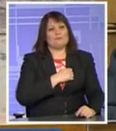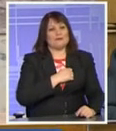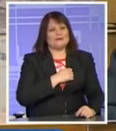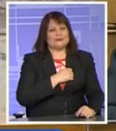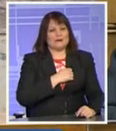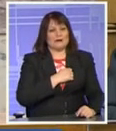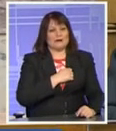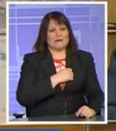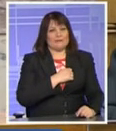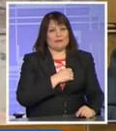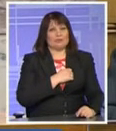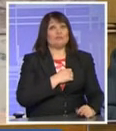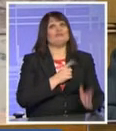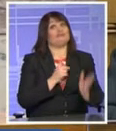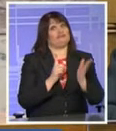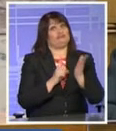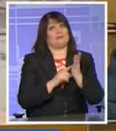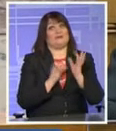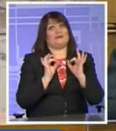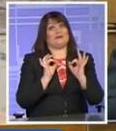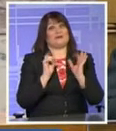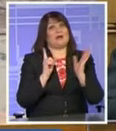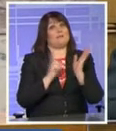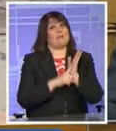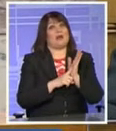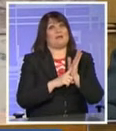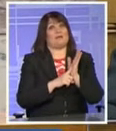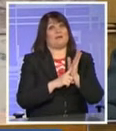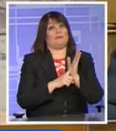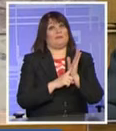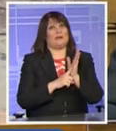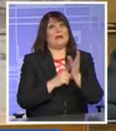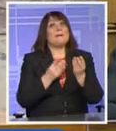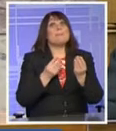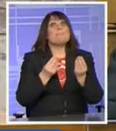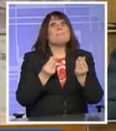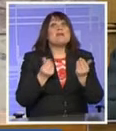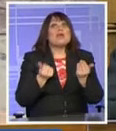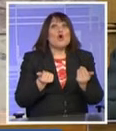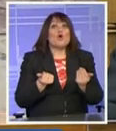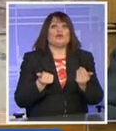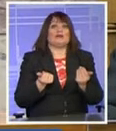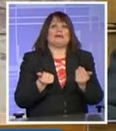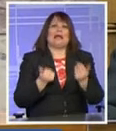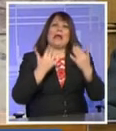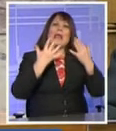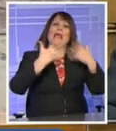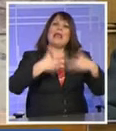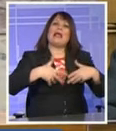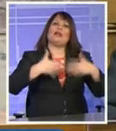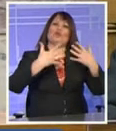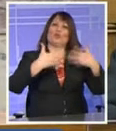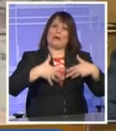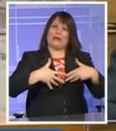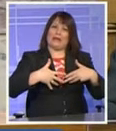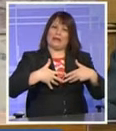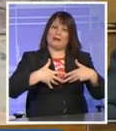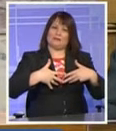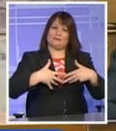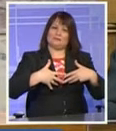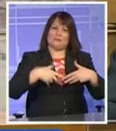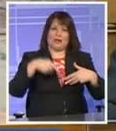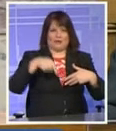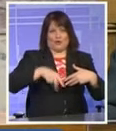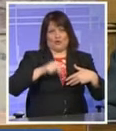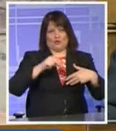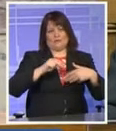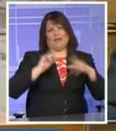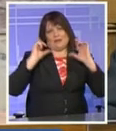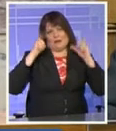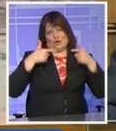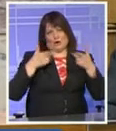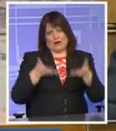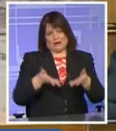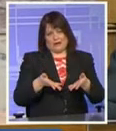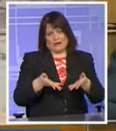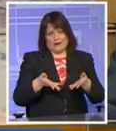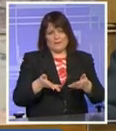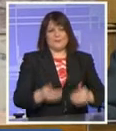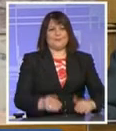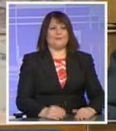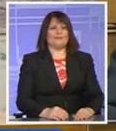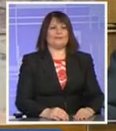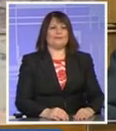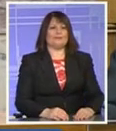αφενός με προϋπόθεση για την ποιότητα της λειτουργίας της κοινοβουλευτικής μας δημοκρατίας,